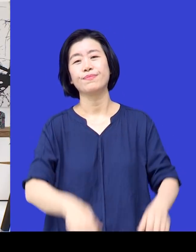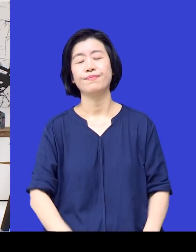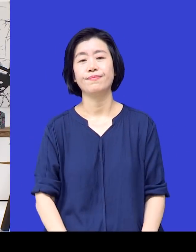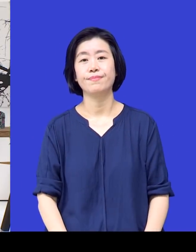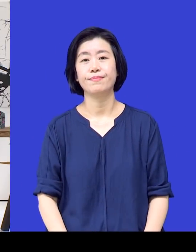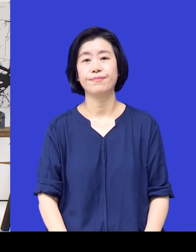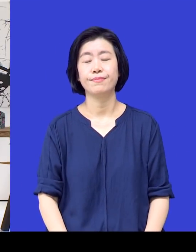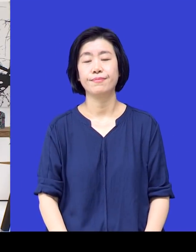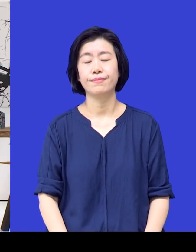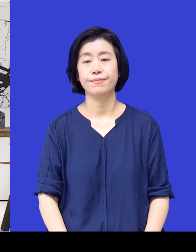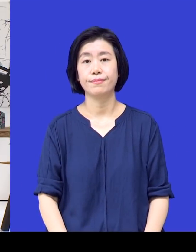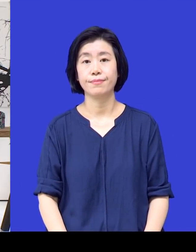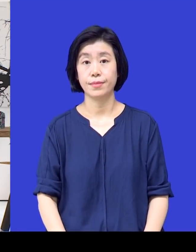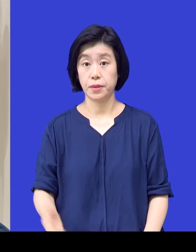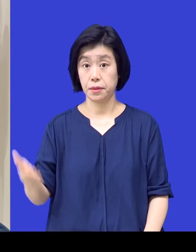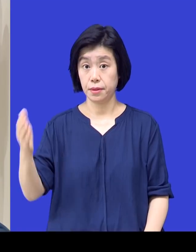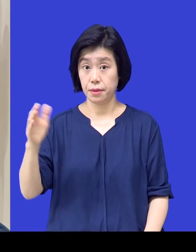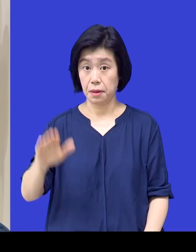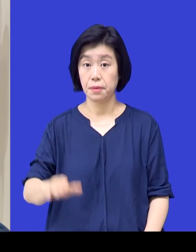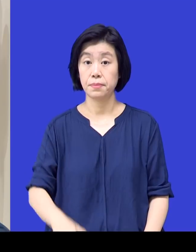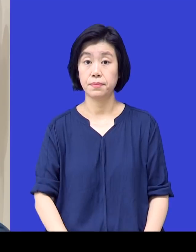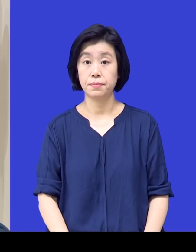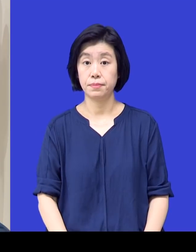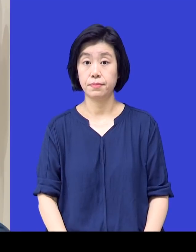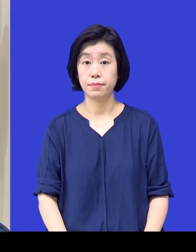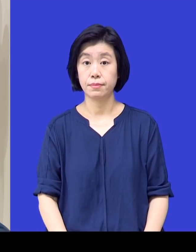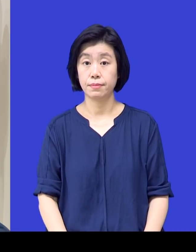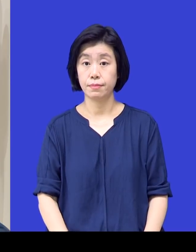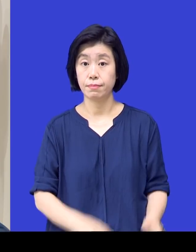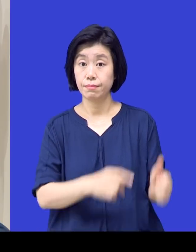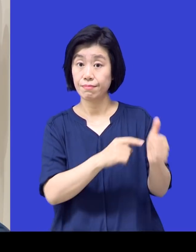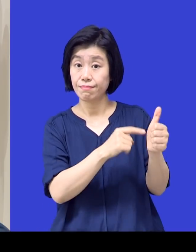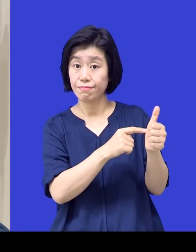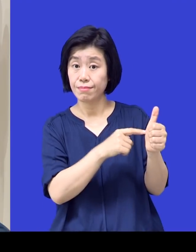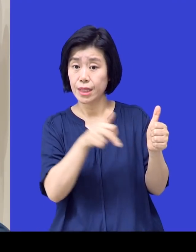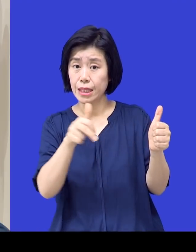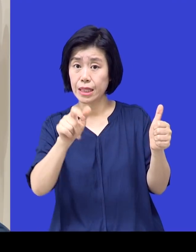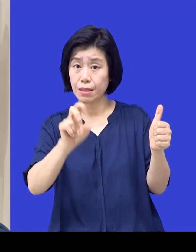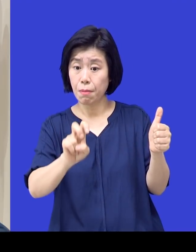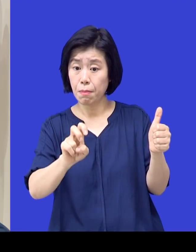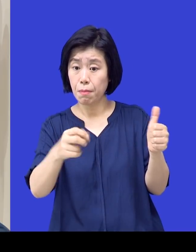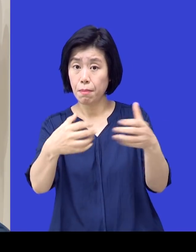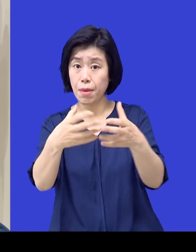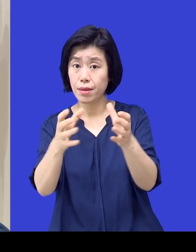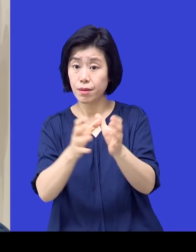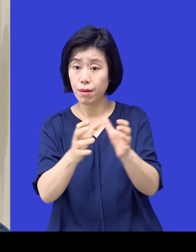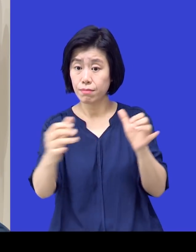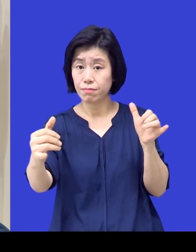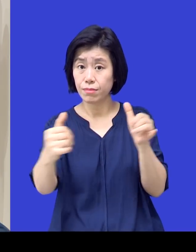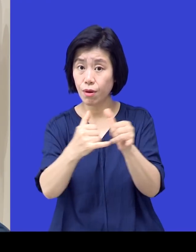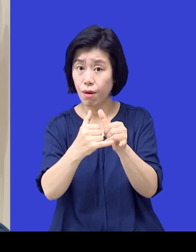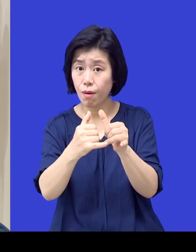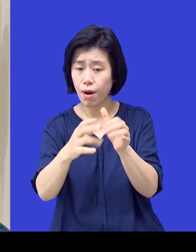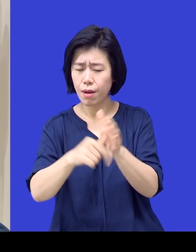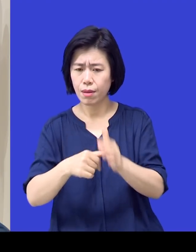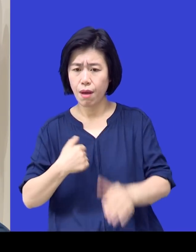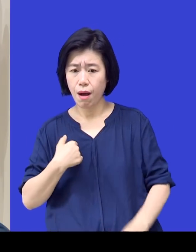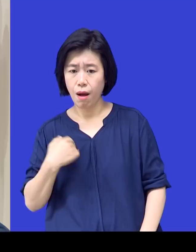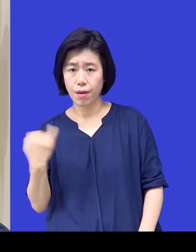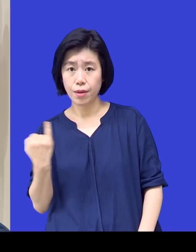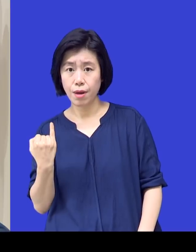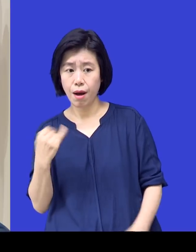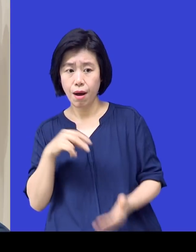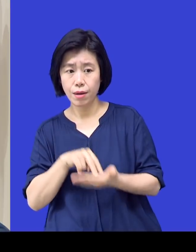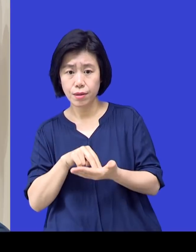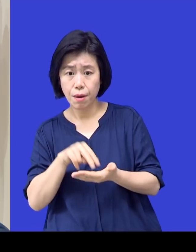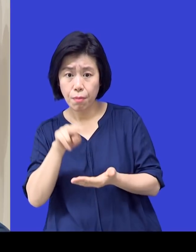그런데 남편이 컴패션에 대해서 이제 전화를 받고는 본인이 바로 그 얼마